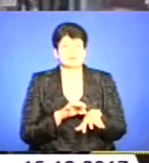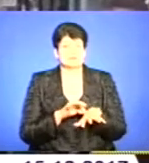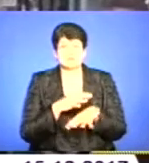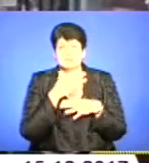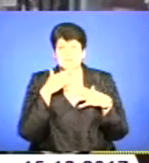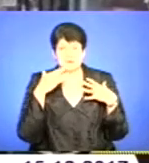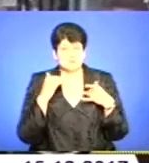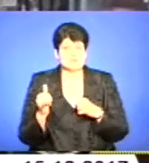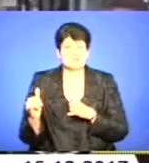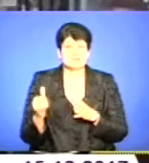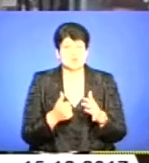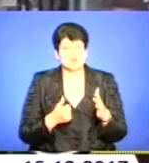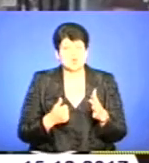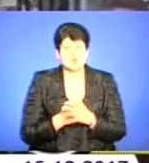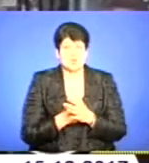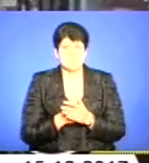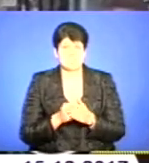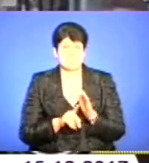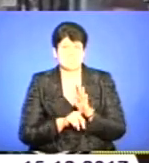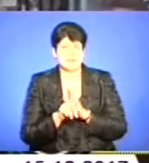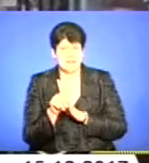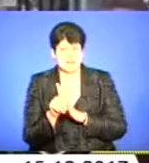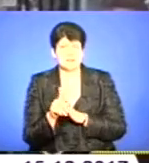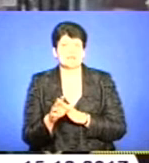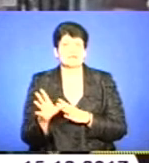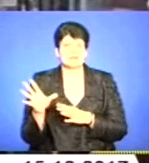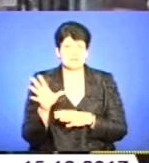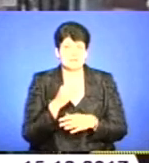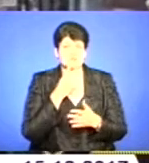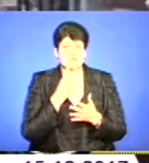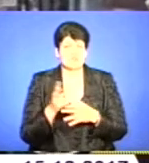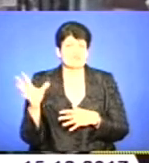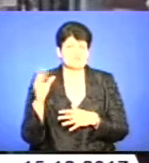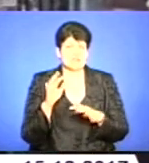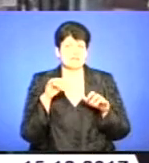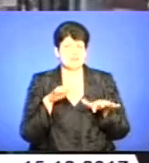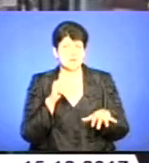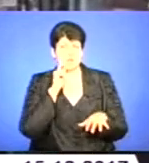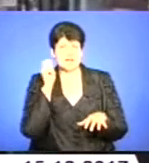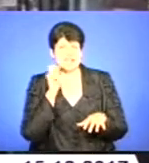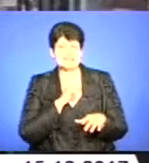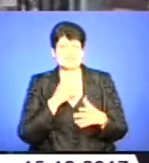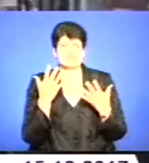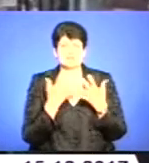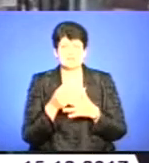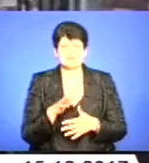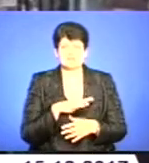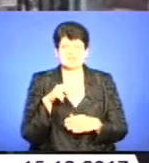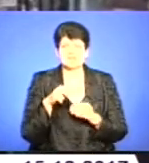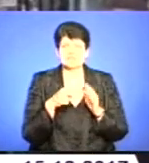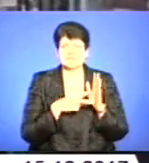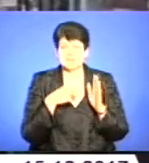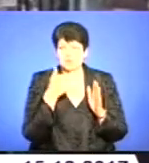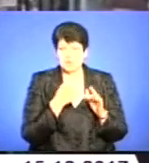забезпечили допрем'єрний, прем'єрний показ практично всієї хвилі українських фільмів, які вийшли в 2017 році.